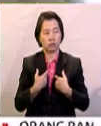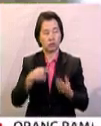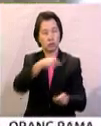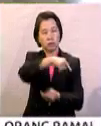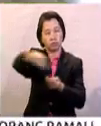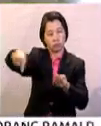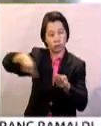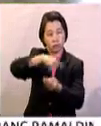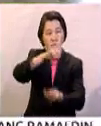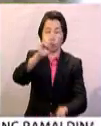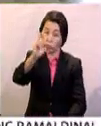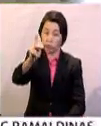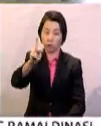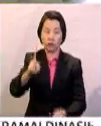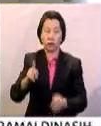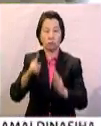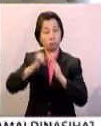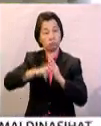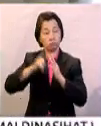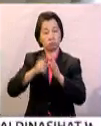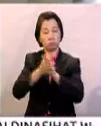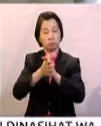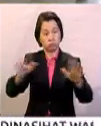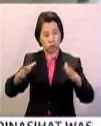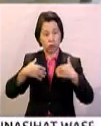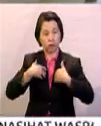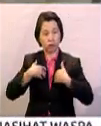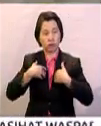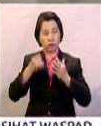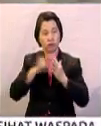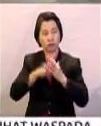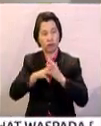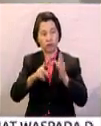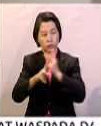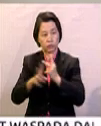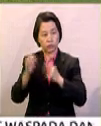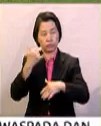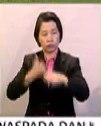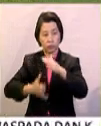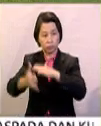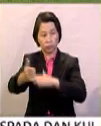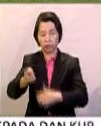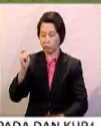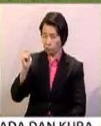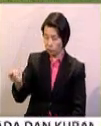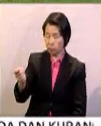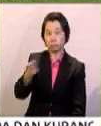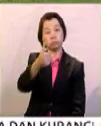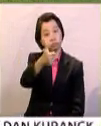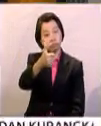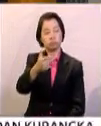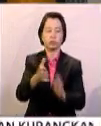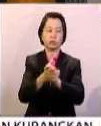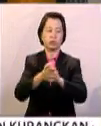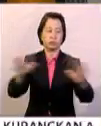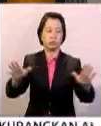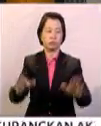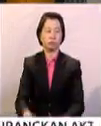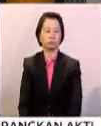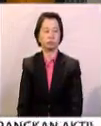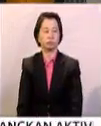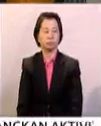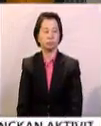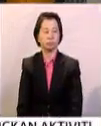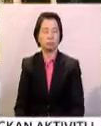sekitaran pun okey lah. Keselamatan pun okey, kita ada biasanya guard tu kan. Lepas tu nak masuk pun pakai kad, kira selamat lah kat sini.